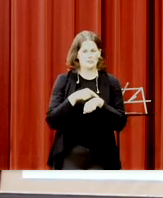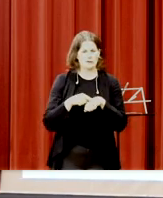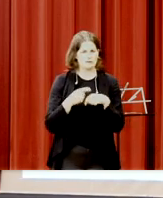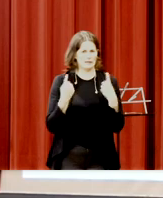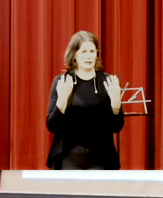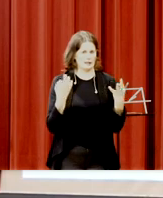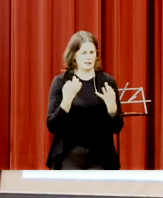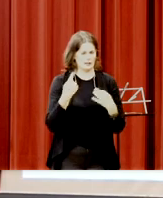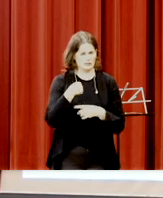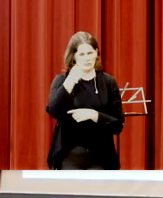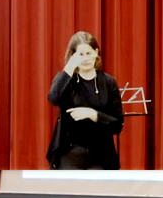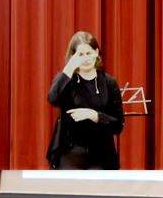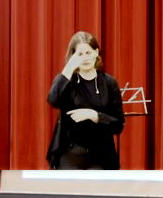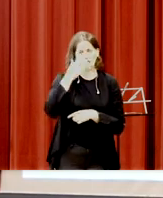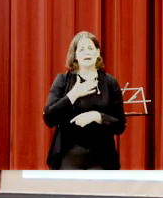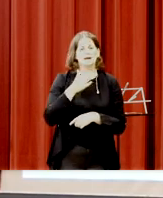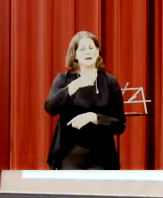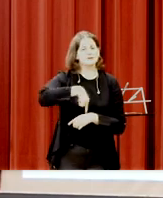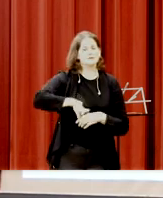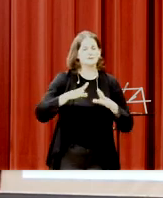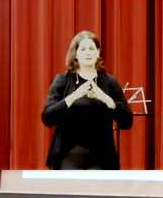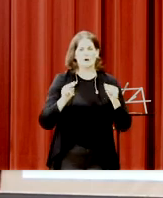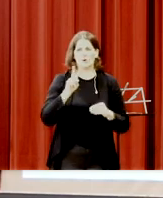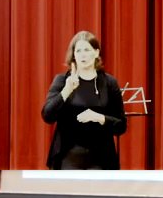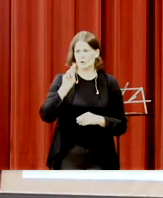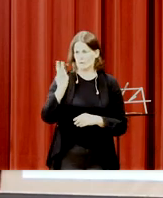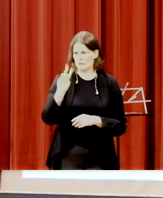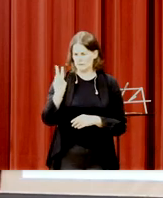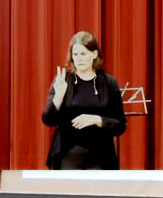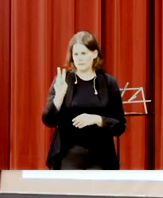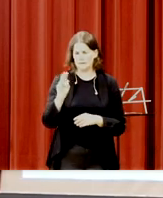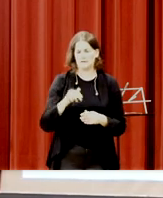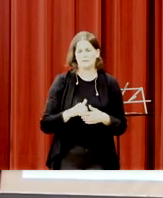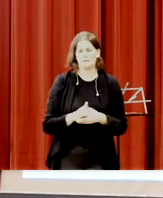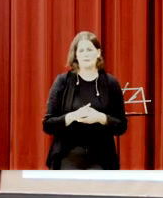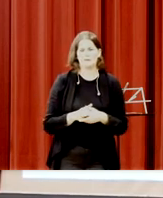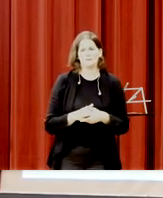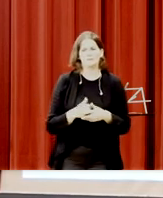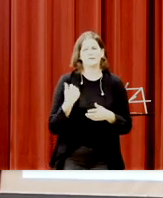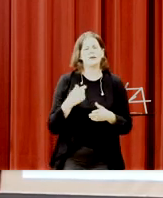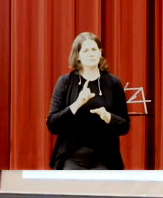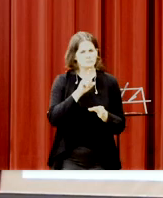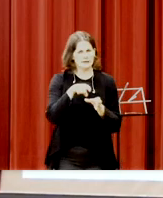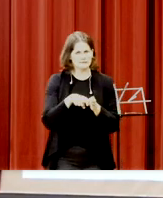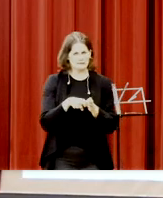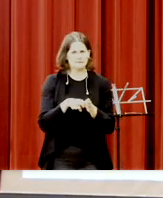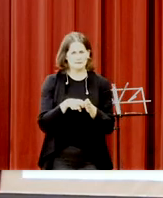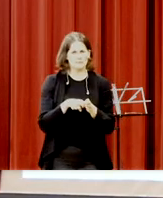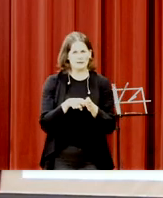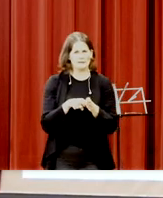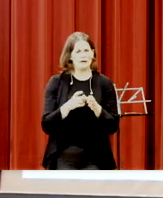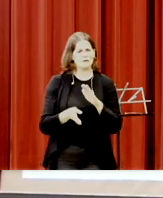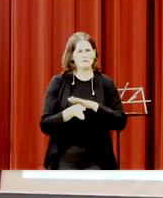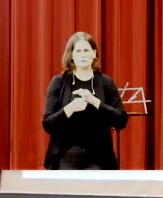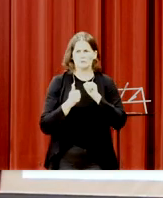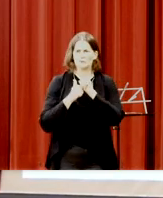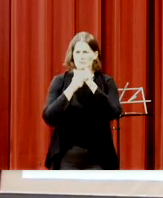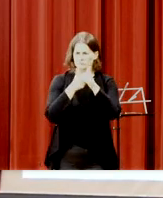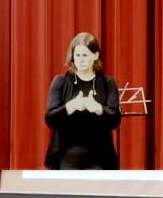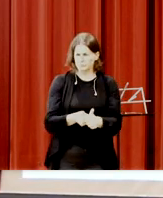viatge i crec que, com un exemple valen més que mil paraules, doncs la